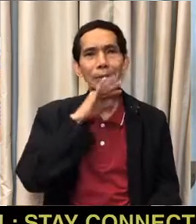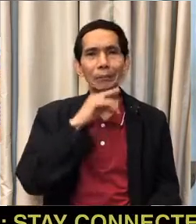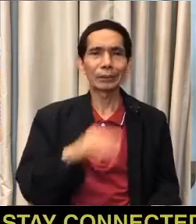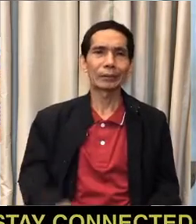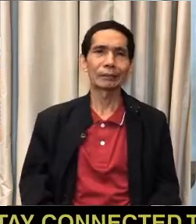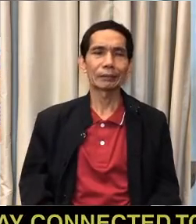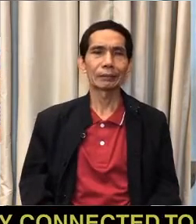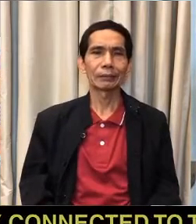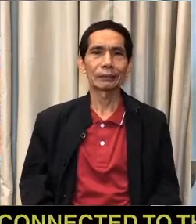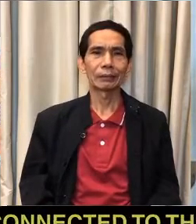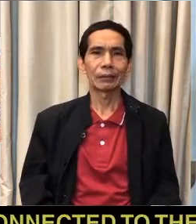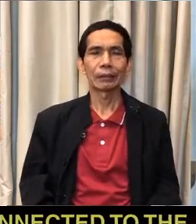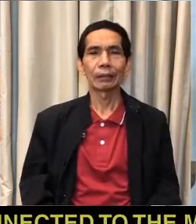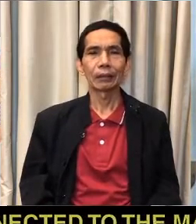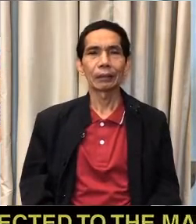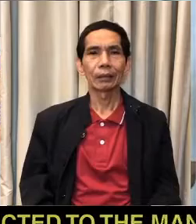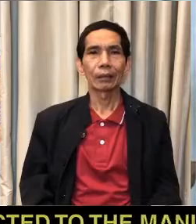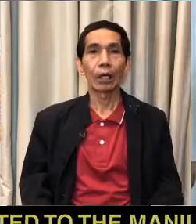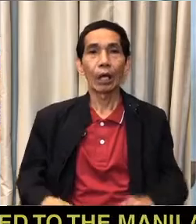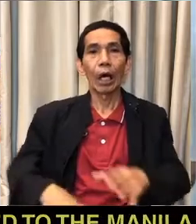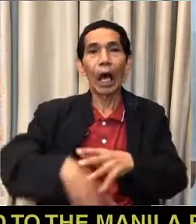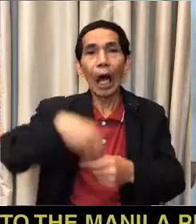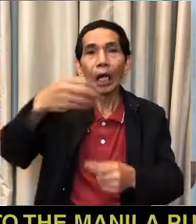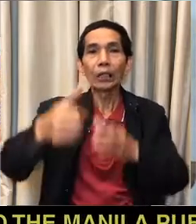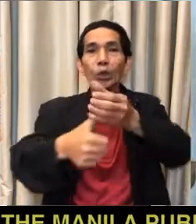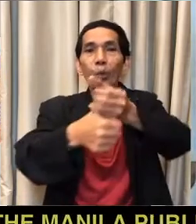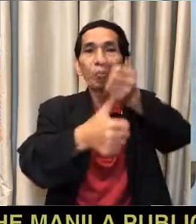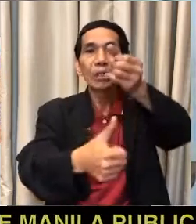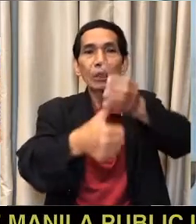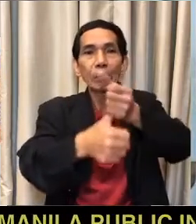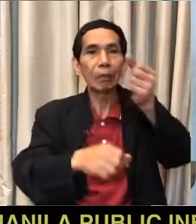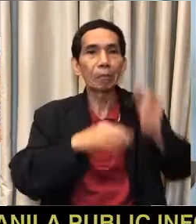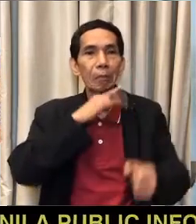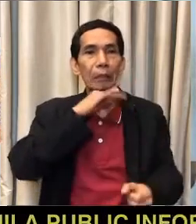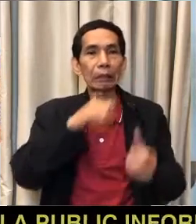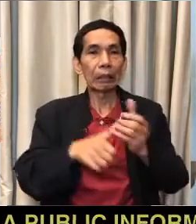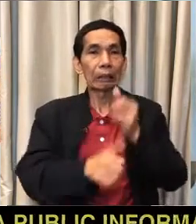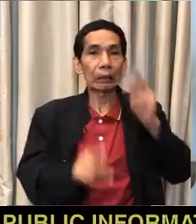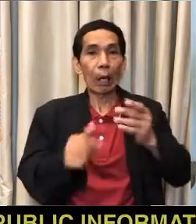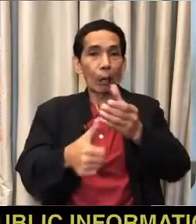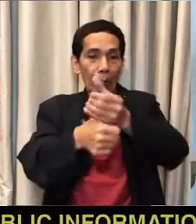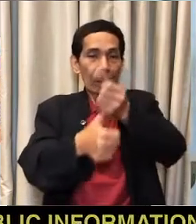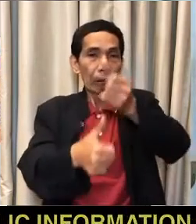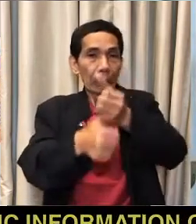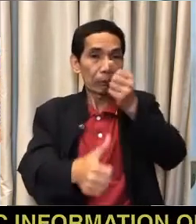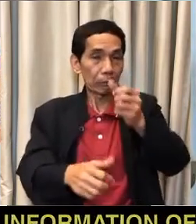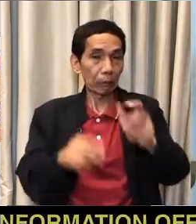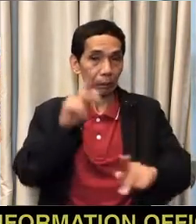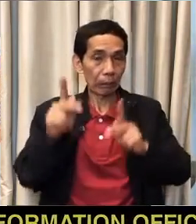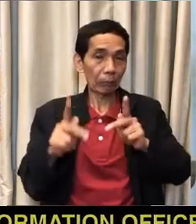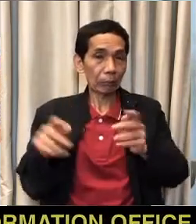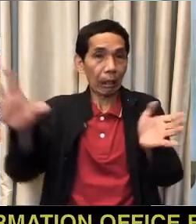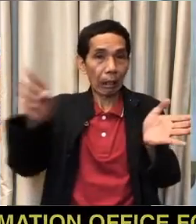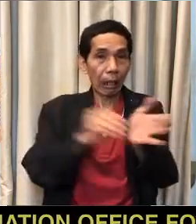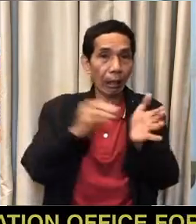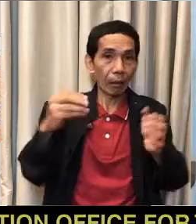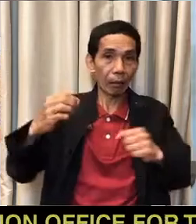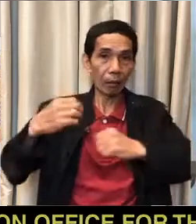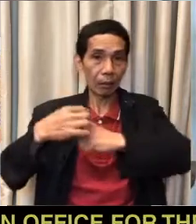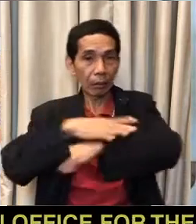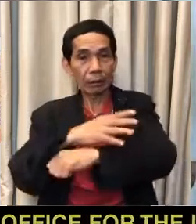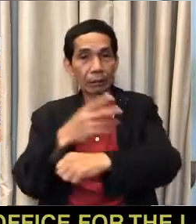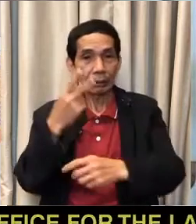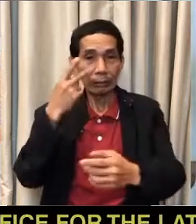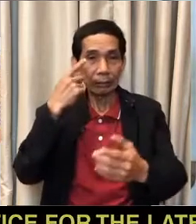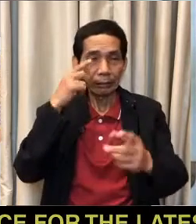pong kasi na lumalabas po ito sa dumi ng tao na si-shed off. So, sa